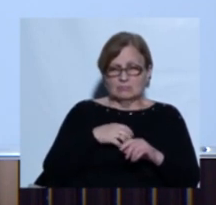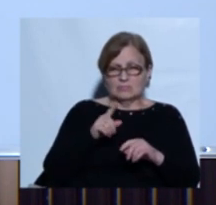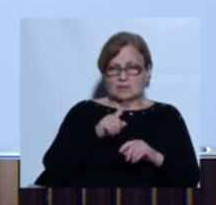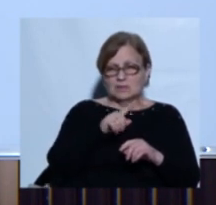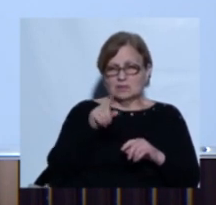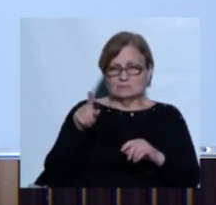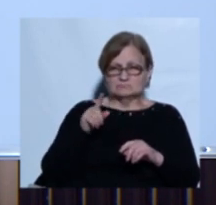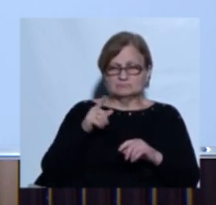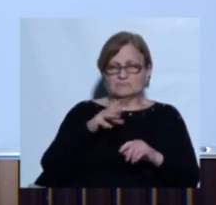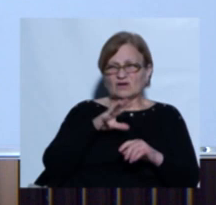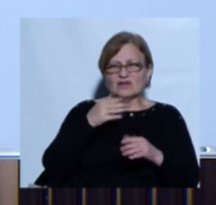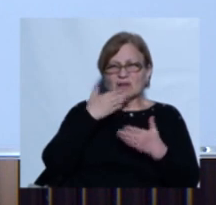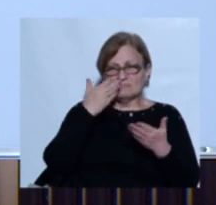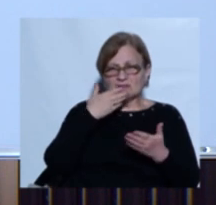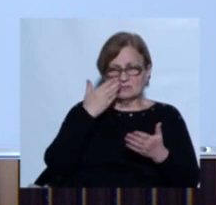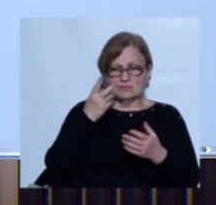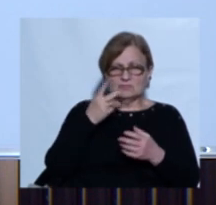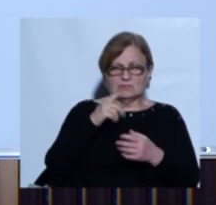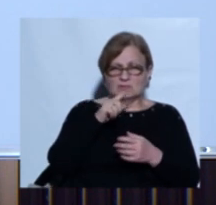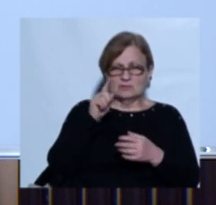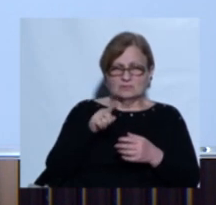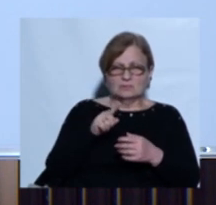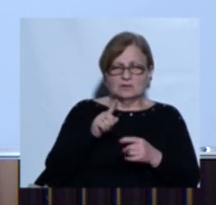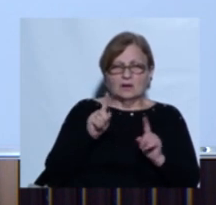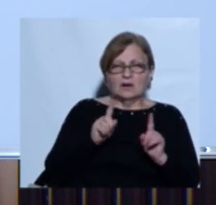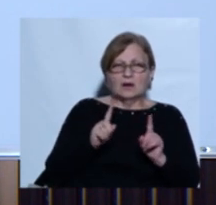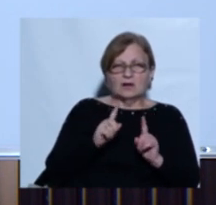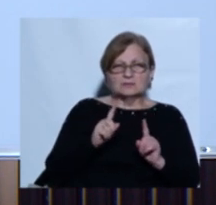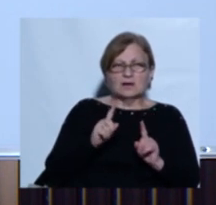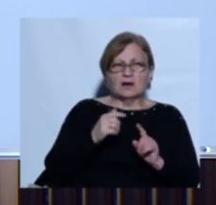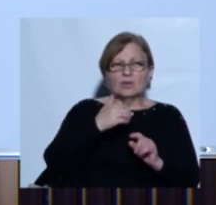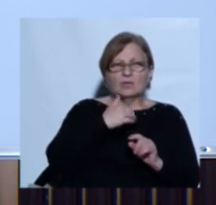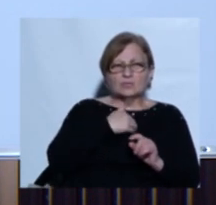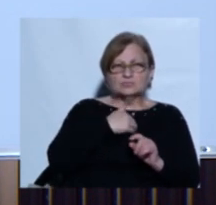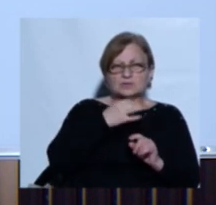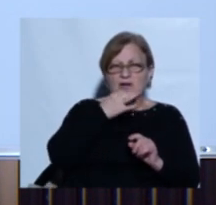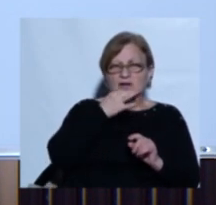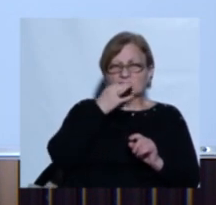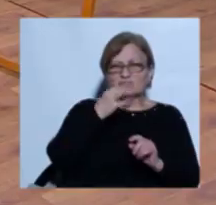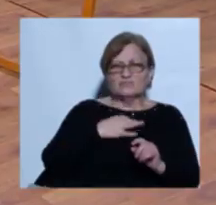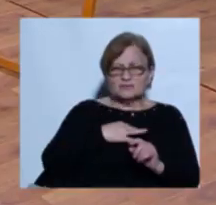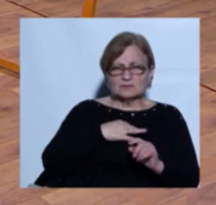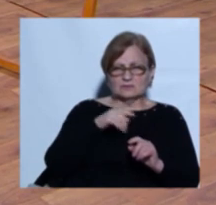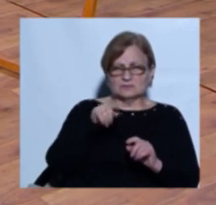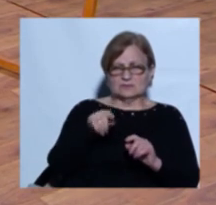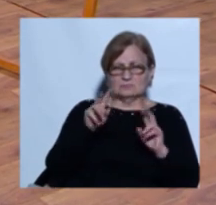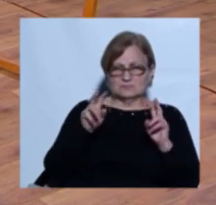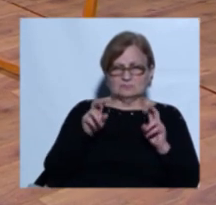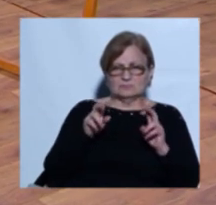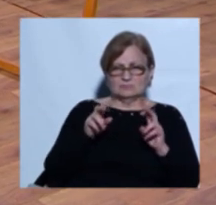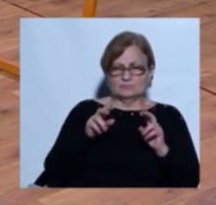ნებისმიერმა კითხველმა უნდა დასვას, რა უნდა ამ თემაზე რომ გვითხრას ავტორმა. ანუ რა